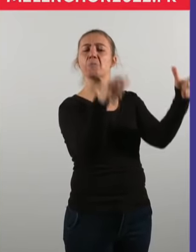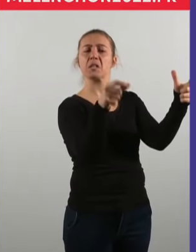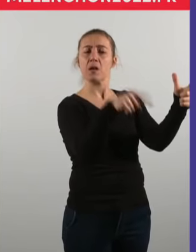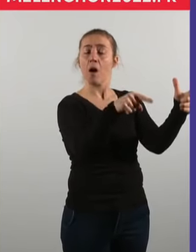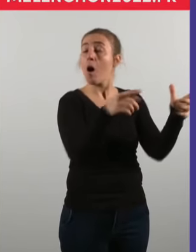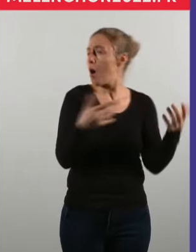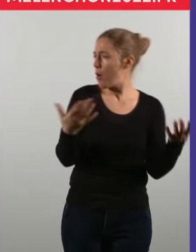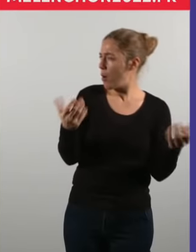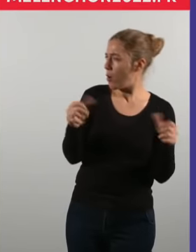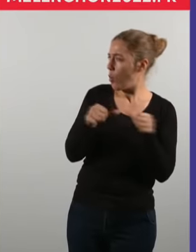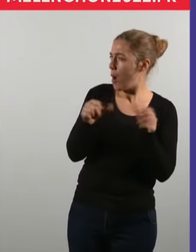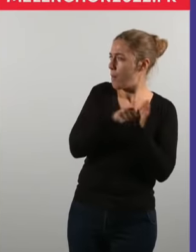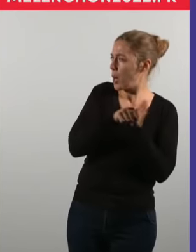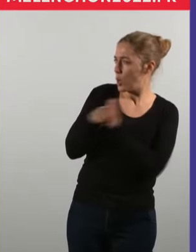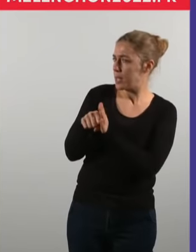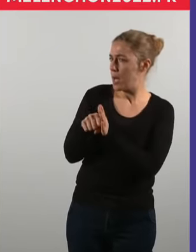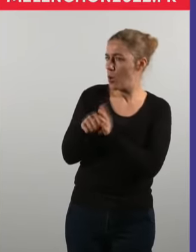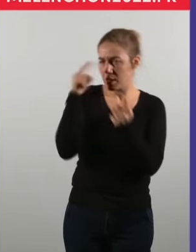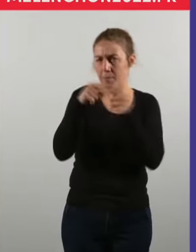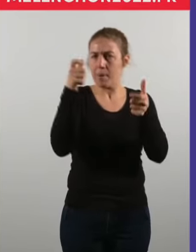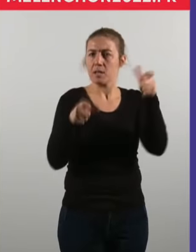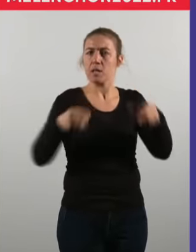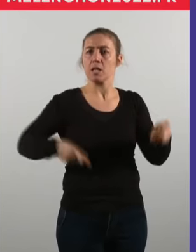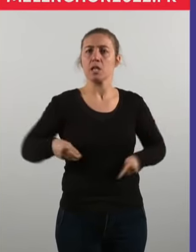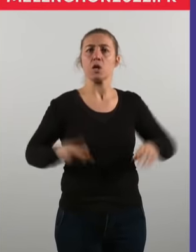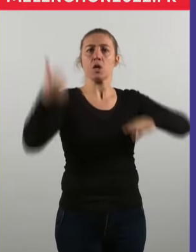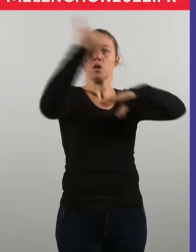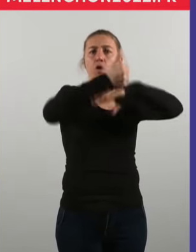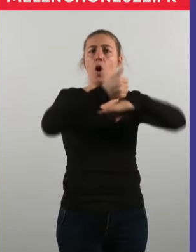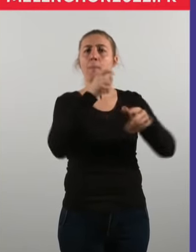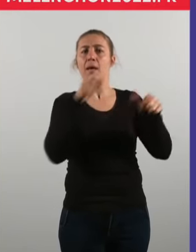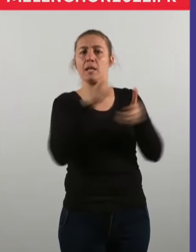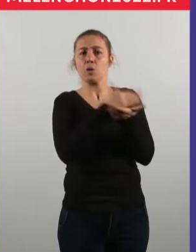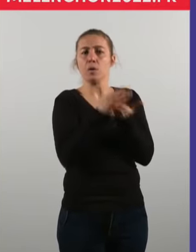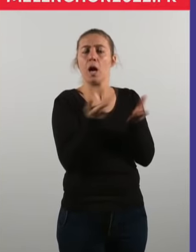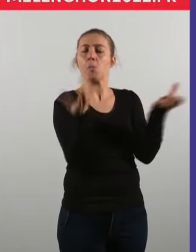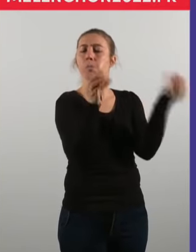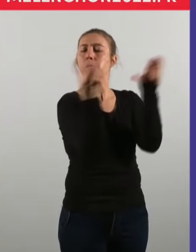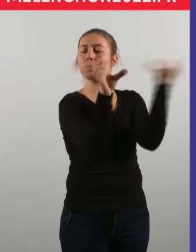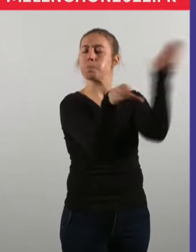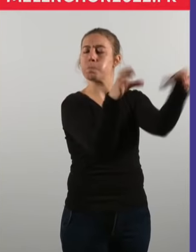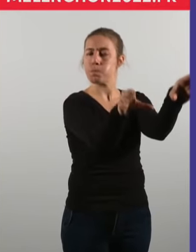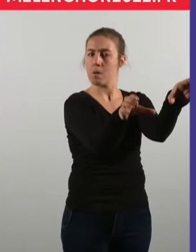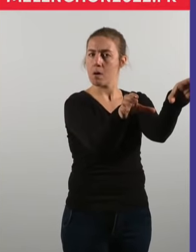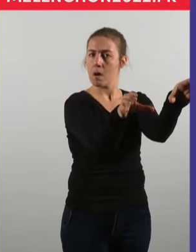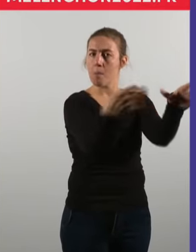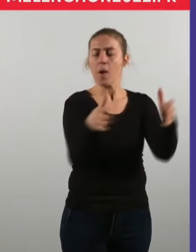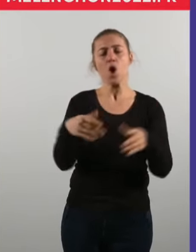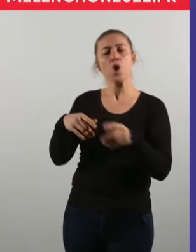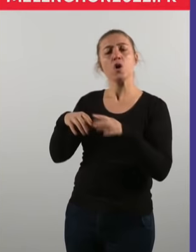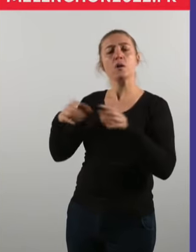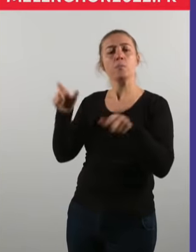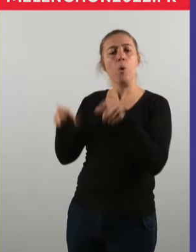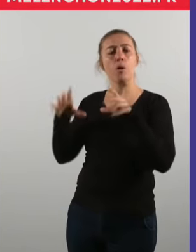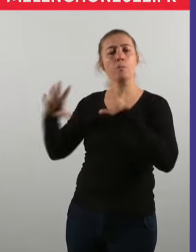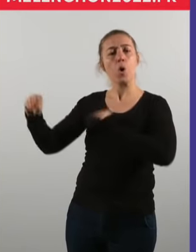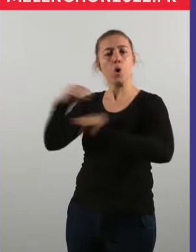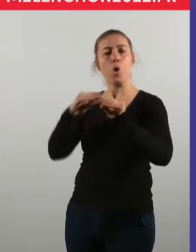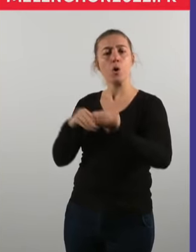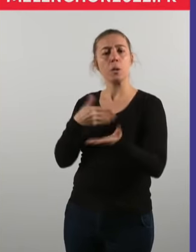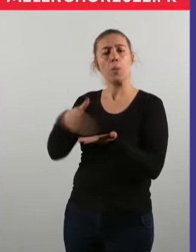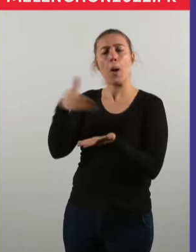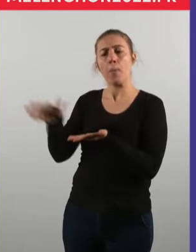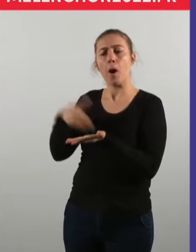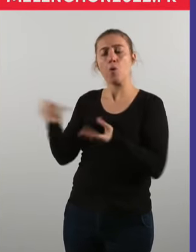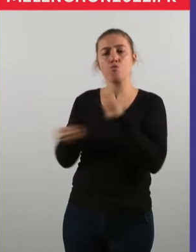que d'augmenter leurs dirigeants et leurs actionnaires tout en multipliant les suppressions d'emplois, les délocalisations en période